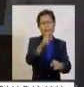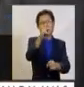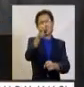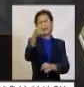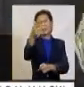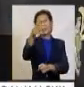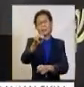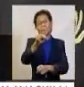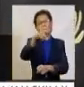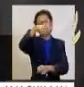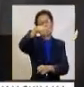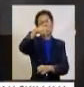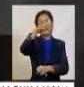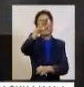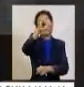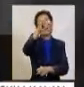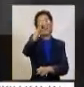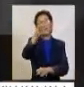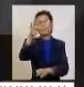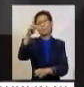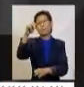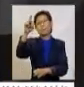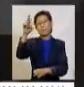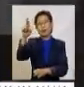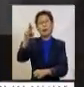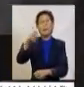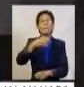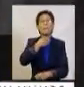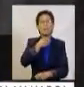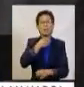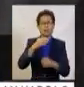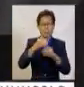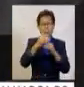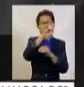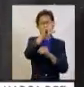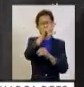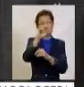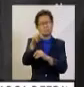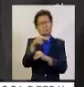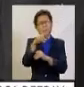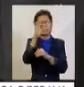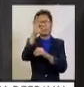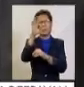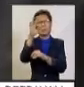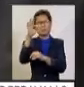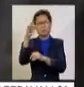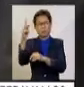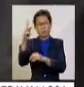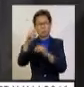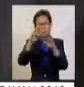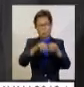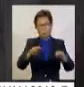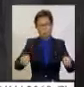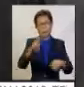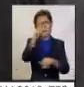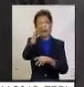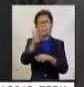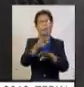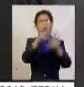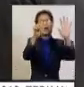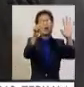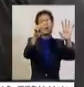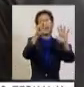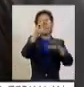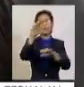Bunta, Perak. Sehingga kini lebih 31,000 guru KAFA yang mengajar lebih 900,000 murid KAFA di hampir 6,000 sekolah